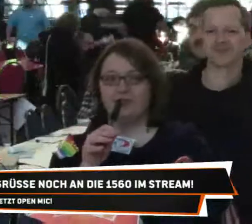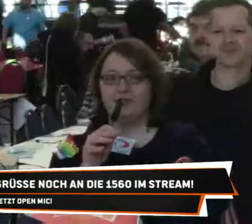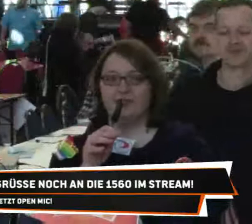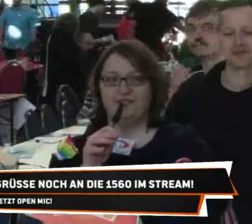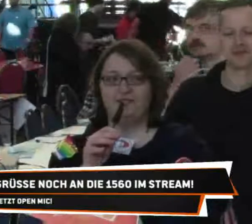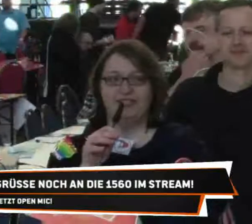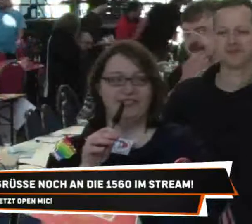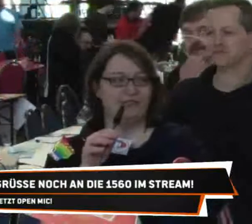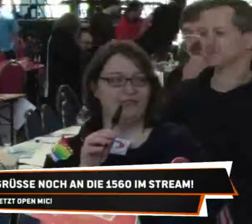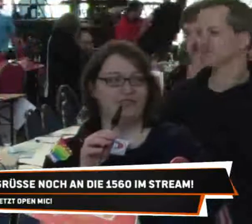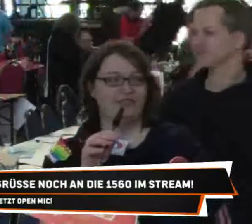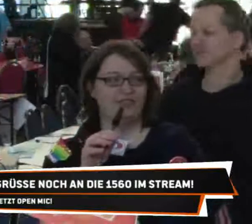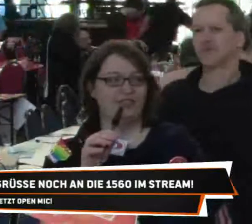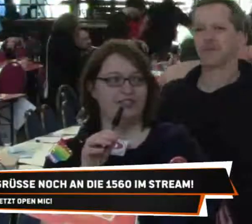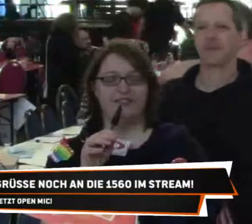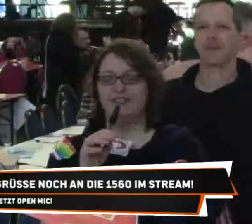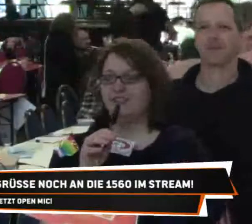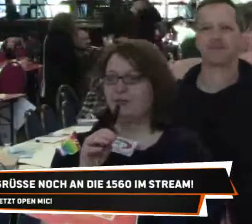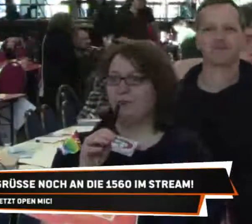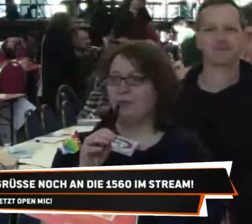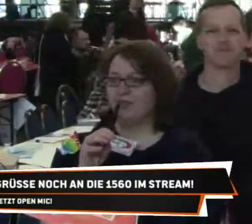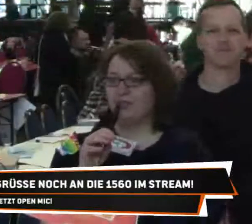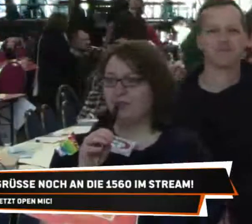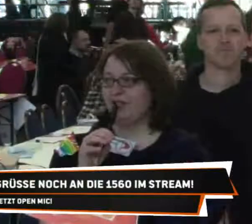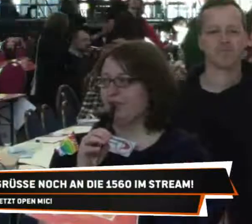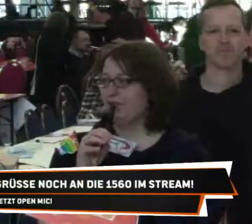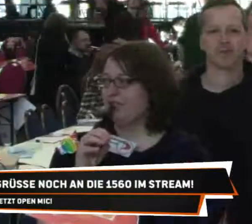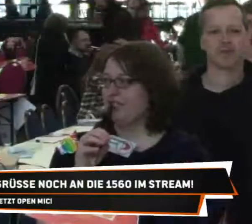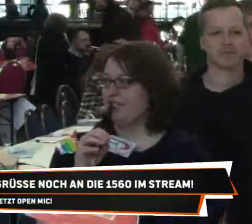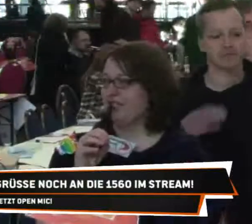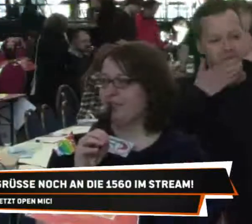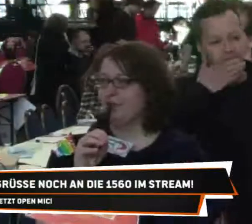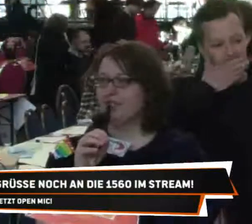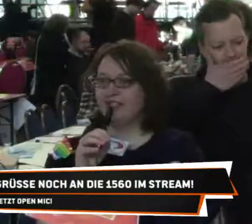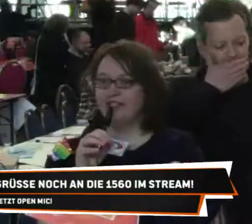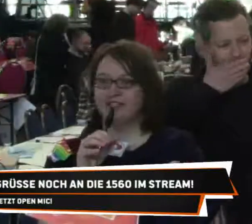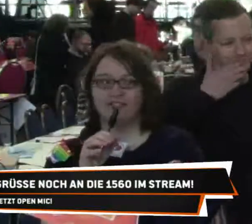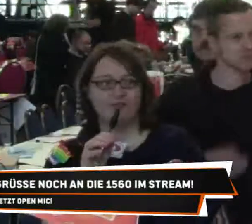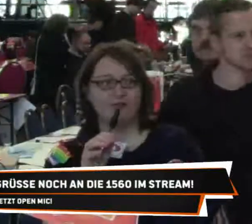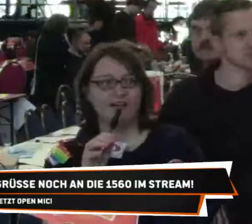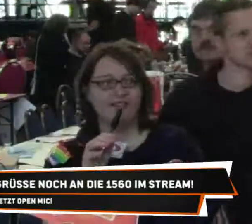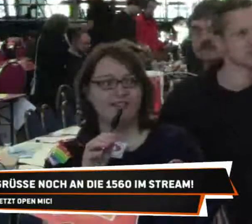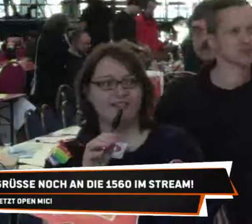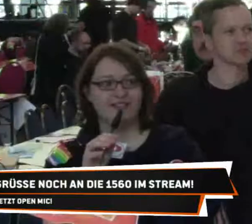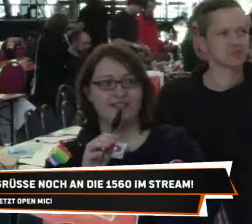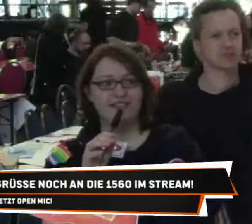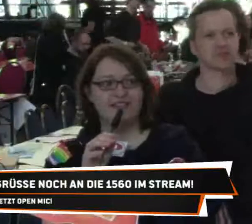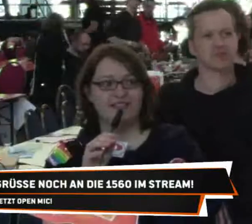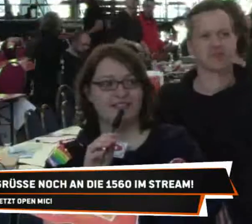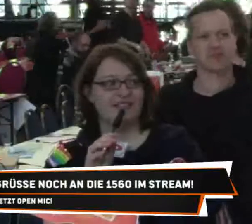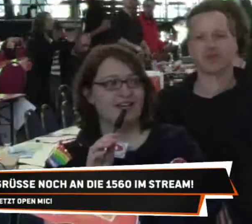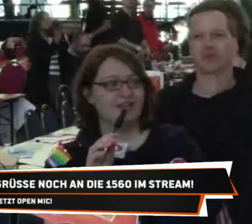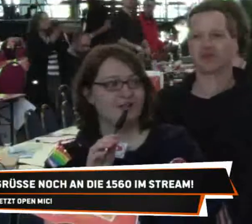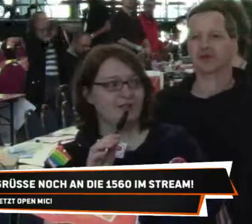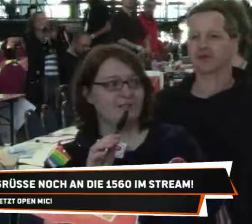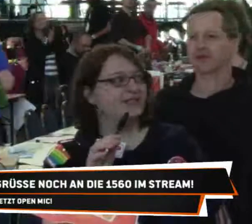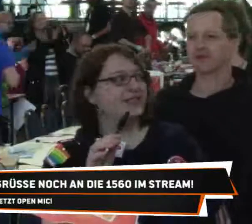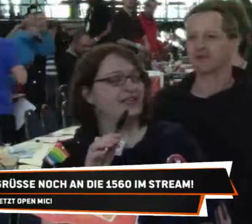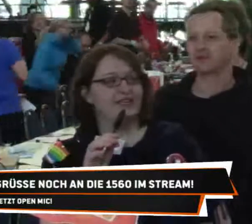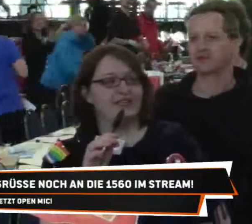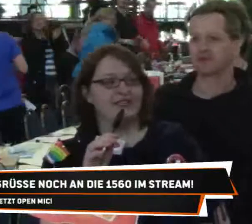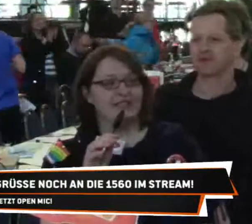ich wollte noch mal falls noch nicht geschehen den werden Sprachen Dolmetschen danken und allen die sich dafür finden dass Sie hierher